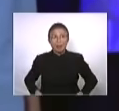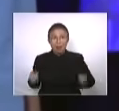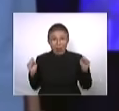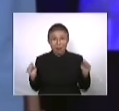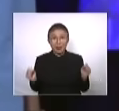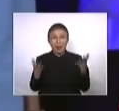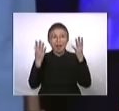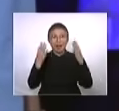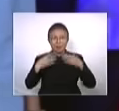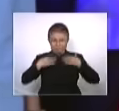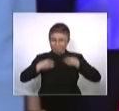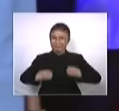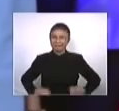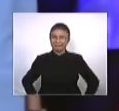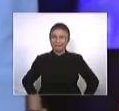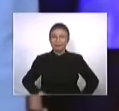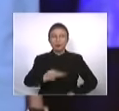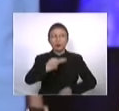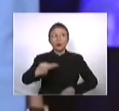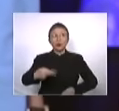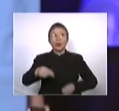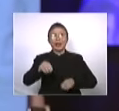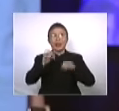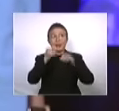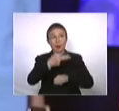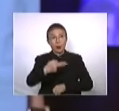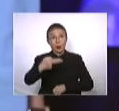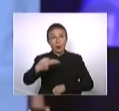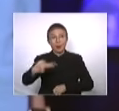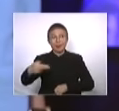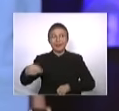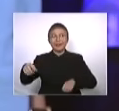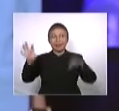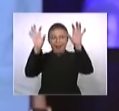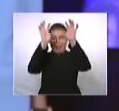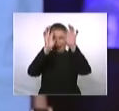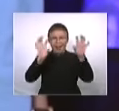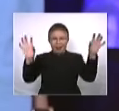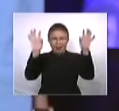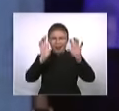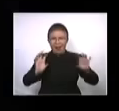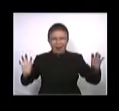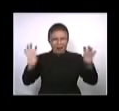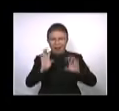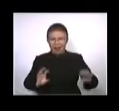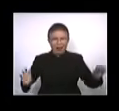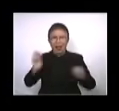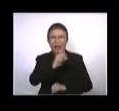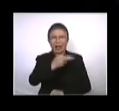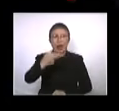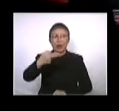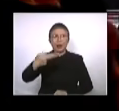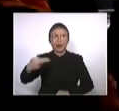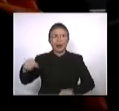juga menurut saya eh maksudnya begini loh dulu kan juga Pak Jokowi pakai istilah tpid jadi ini